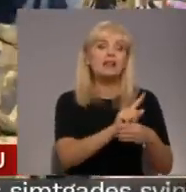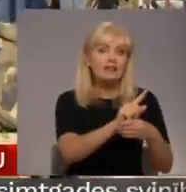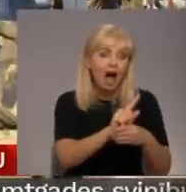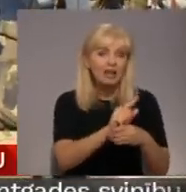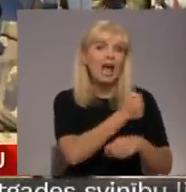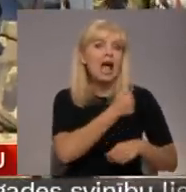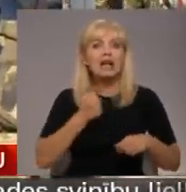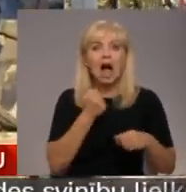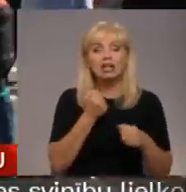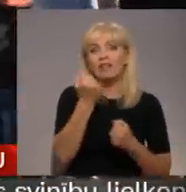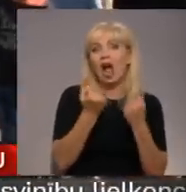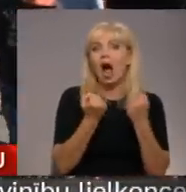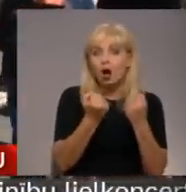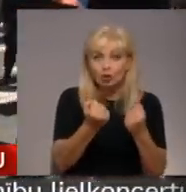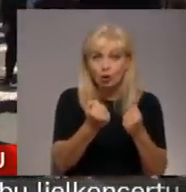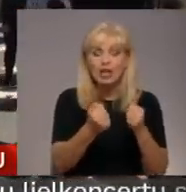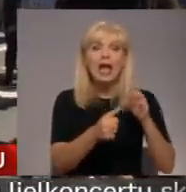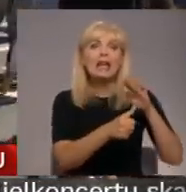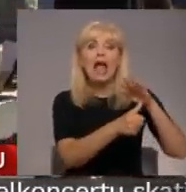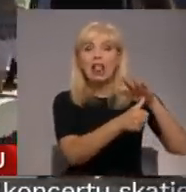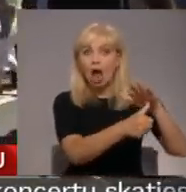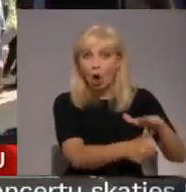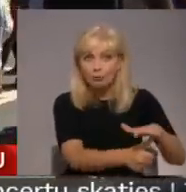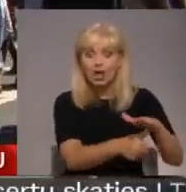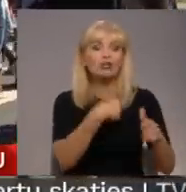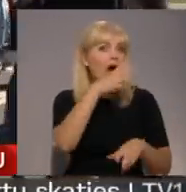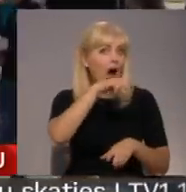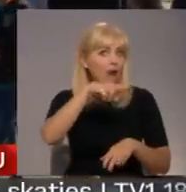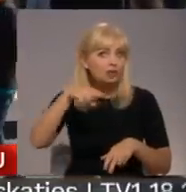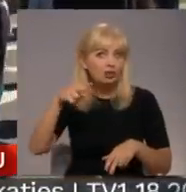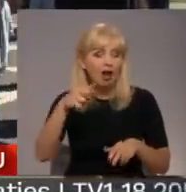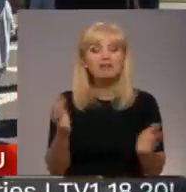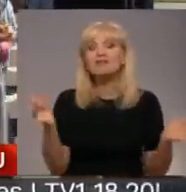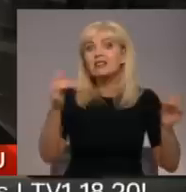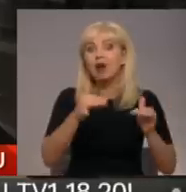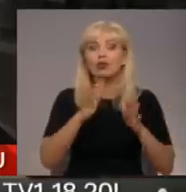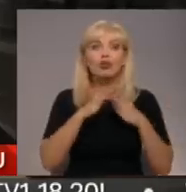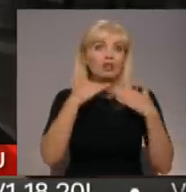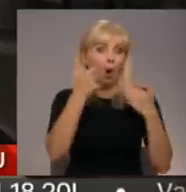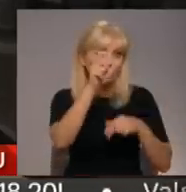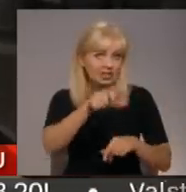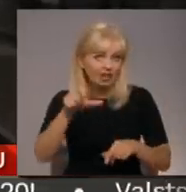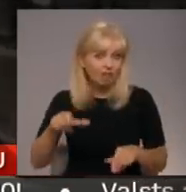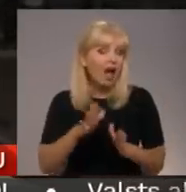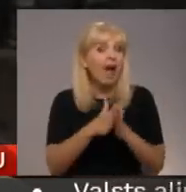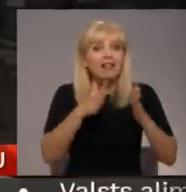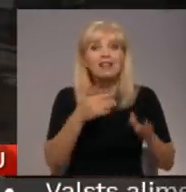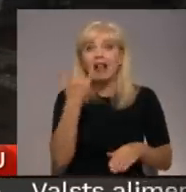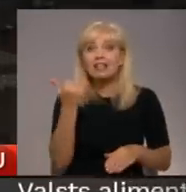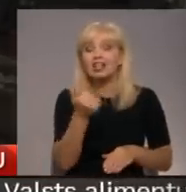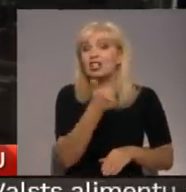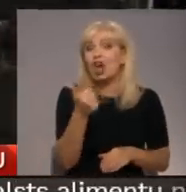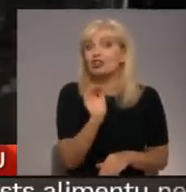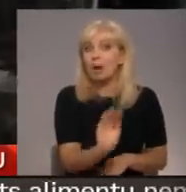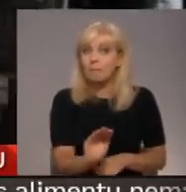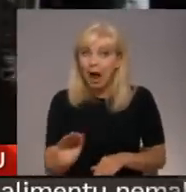un nolaidās pat kāds militārais helikopters. Tos apskatīt bija sanākuši daudzi. Lielākā interese īpaši mazākajiem